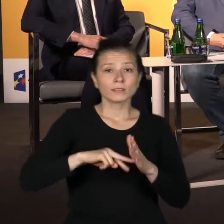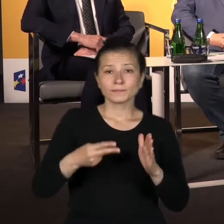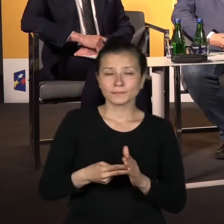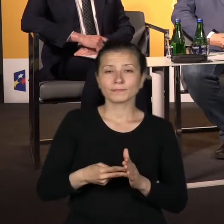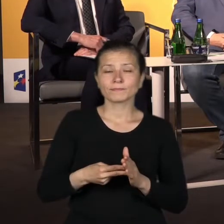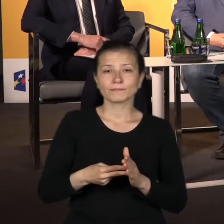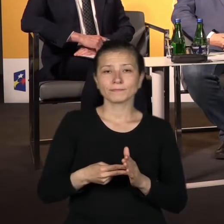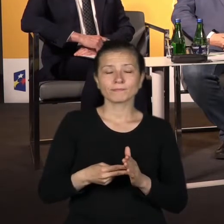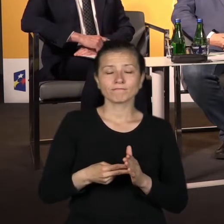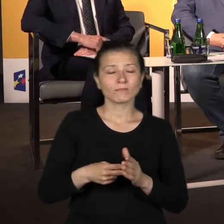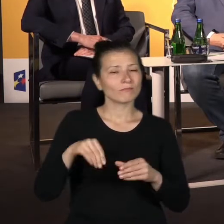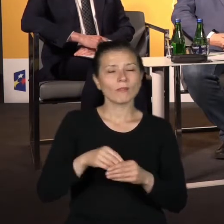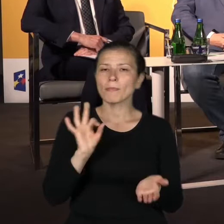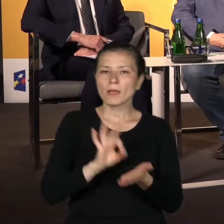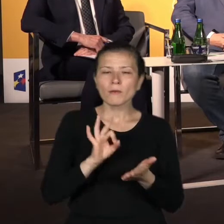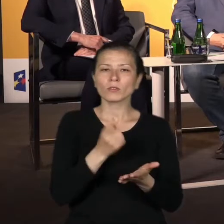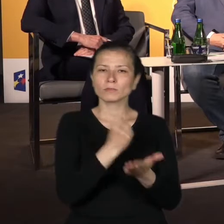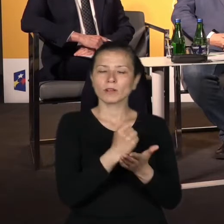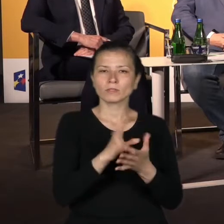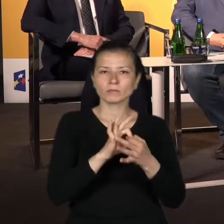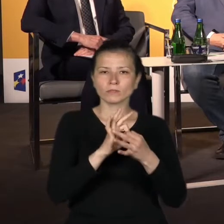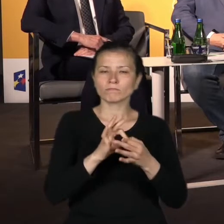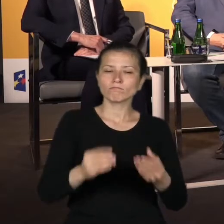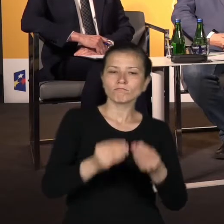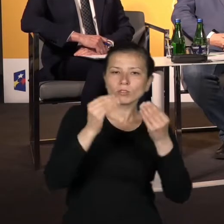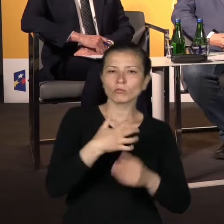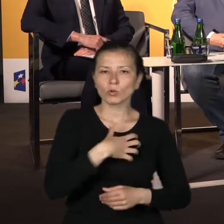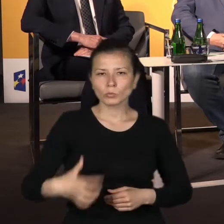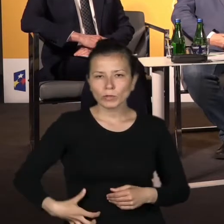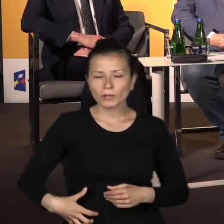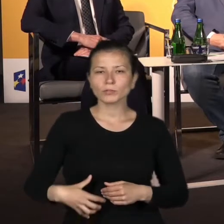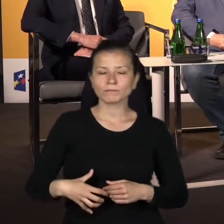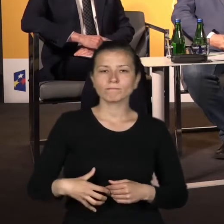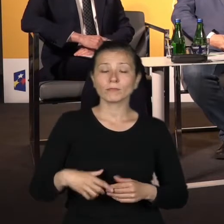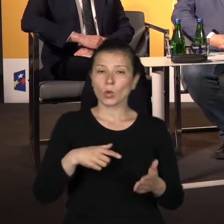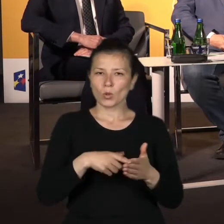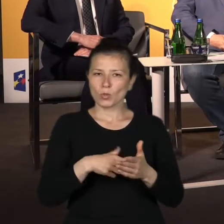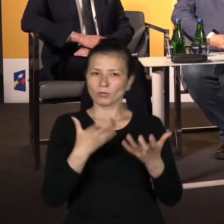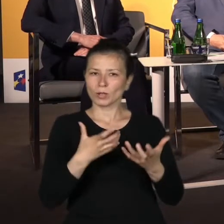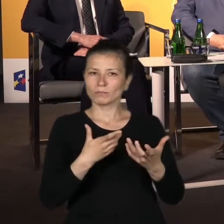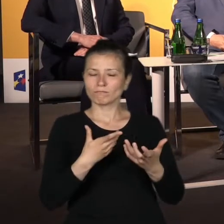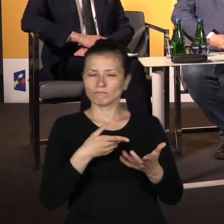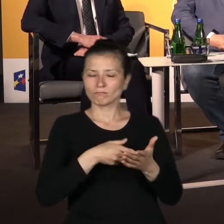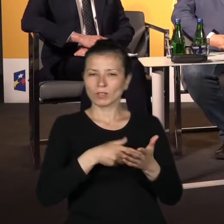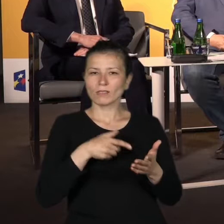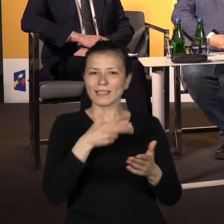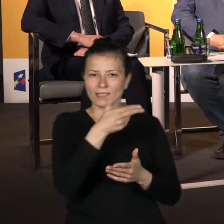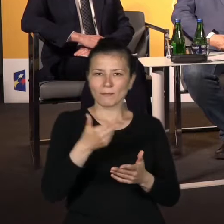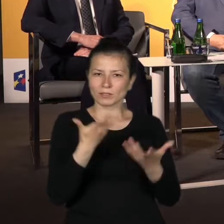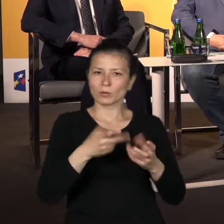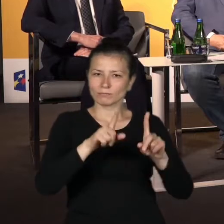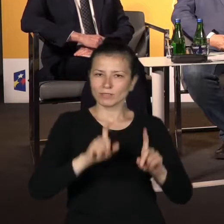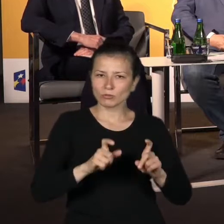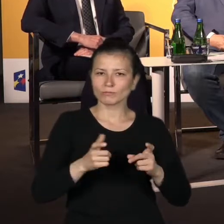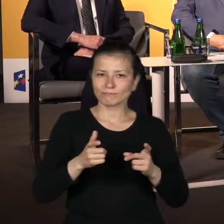strategiczna to na pewno kwestie związane z rozwojem gospodarczym i od tego chciałbym zacząć rozmowę z